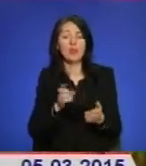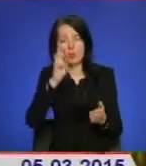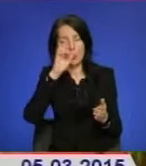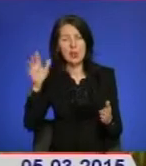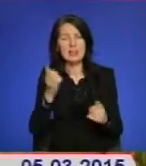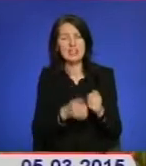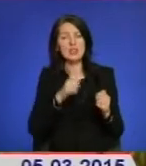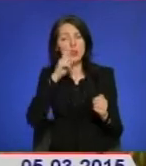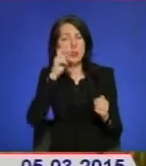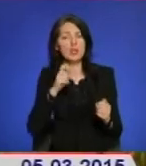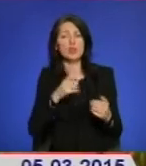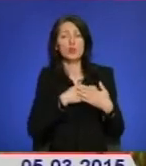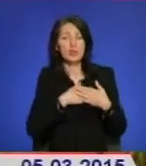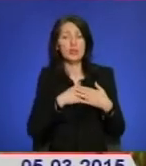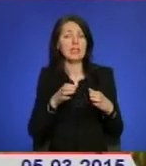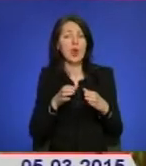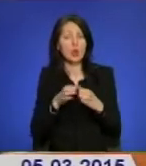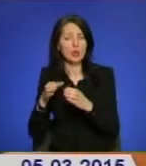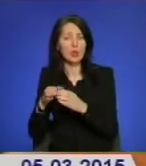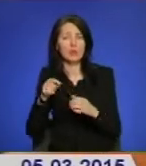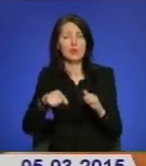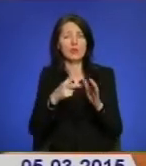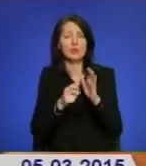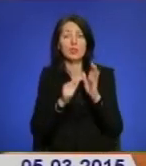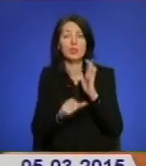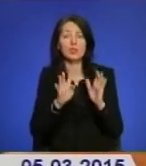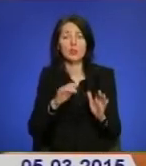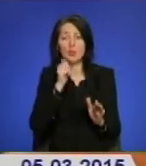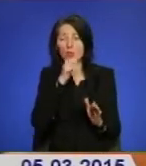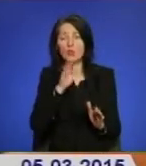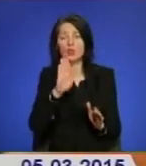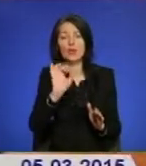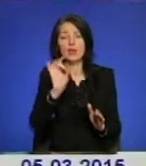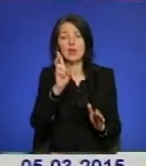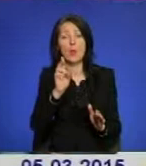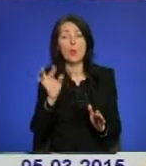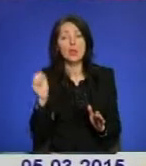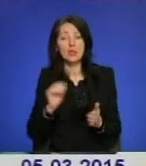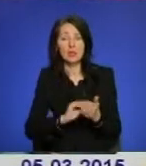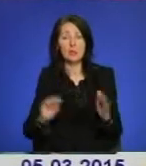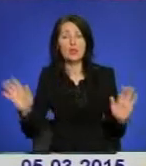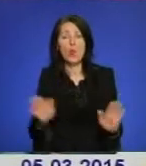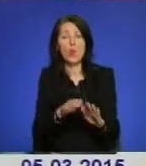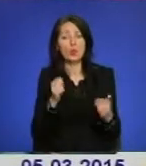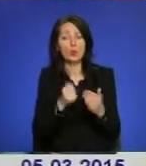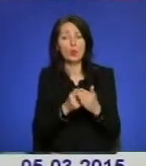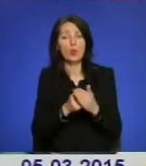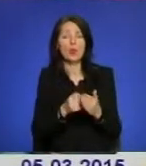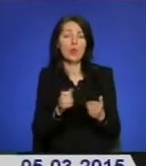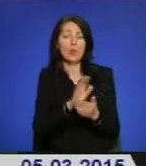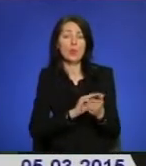гуртків У 1864 році Михайло Вербицький написав музику до майбутнього українського